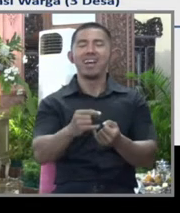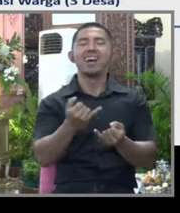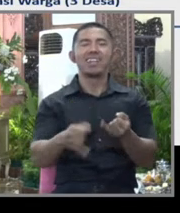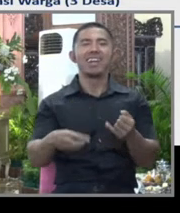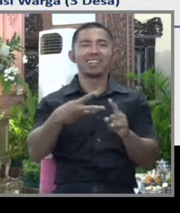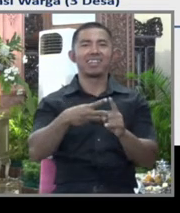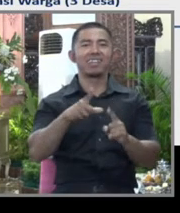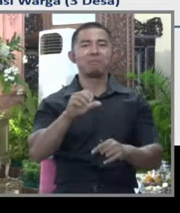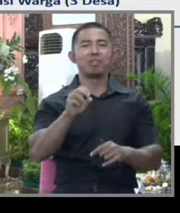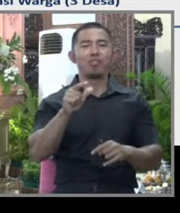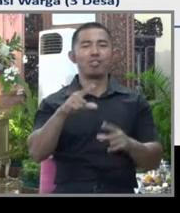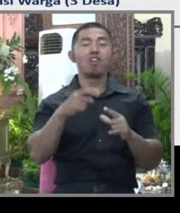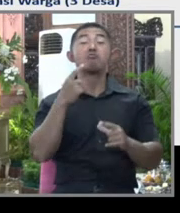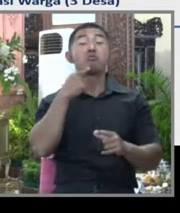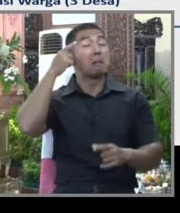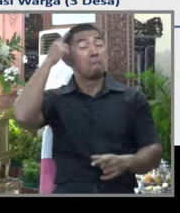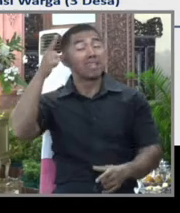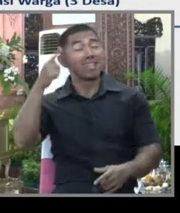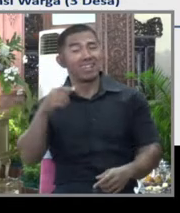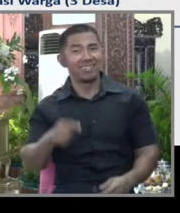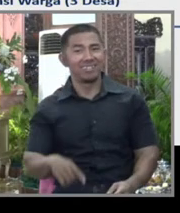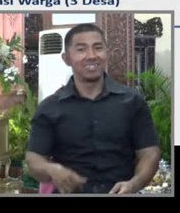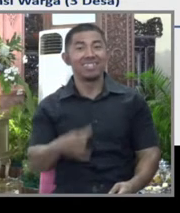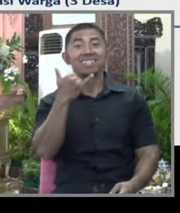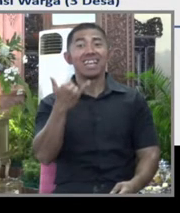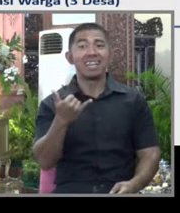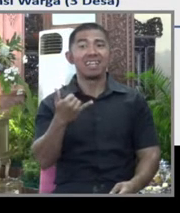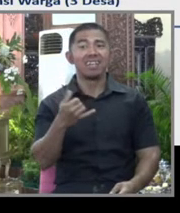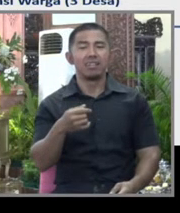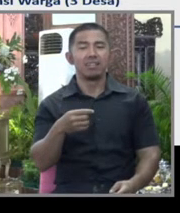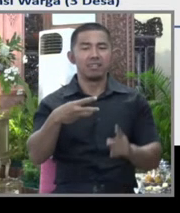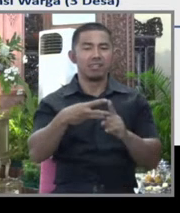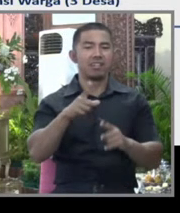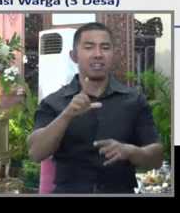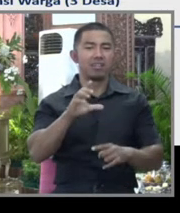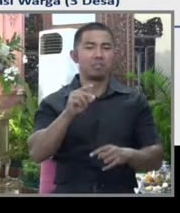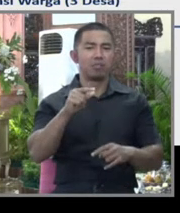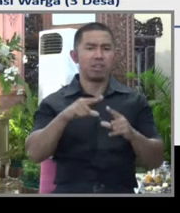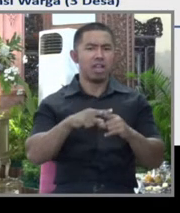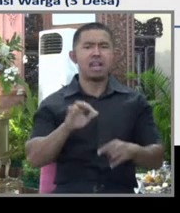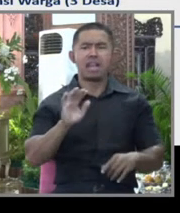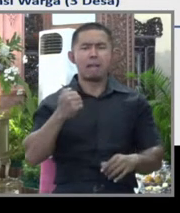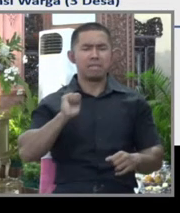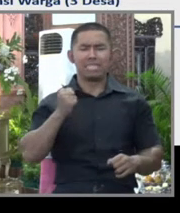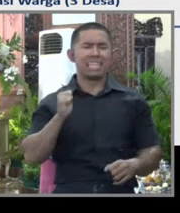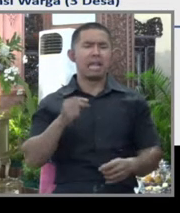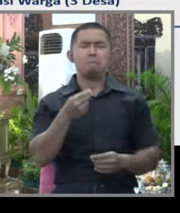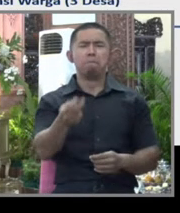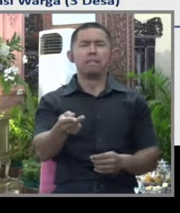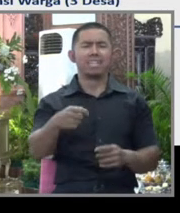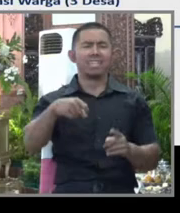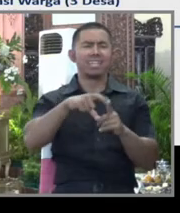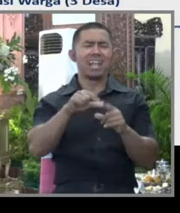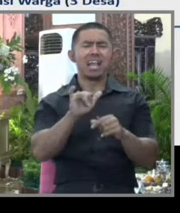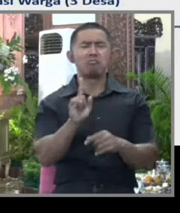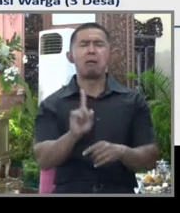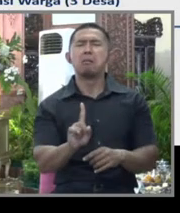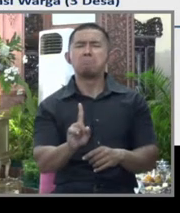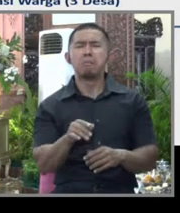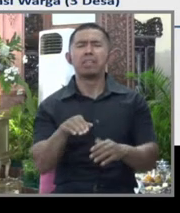Coba bayangin, yang sampai saat ini masyarakat Blora tidak bisa mampu beli kayu itu, karena dijual